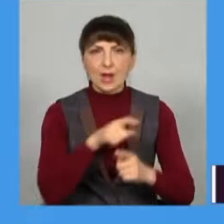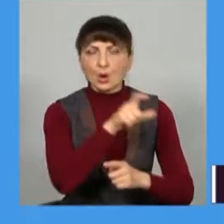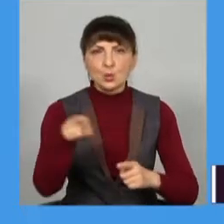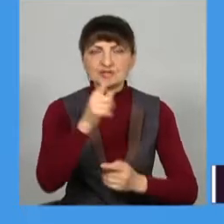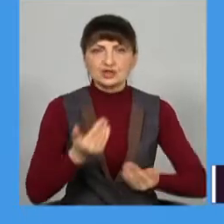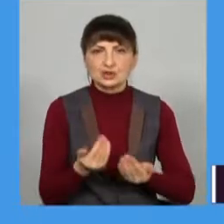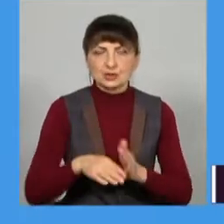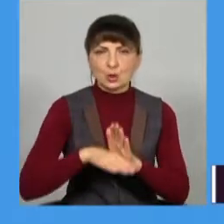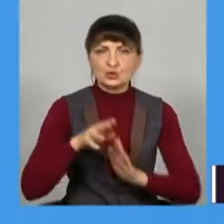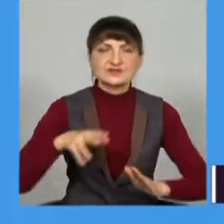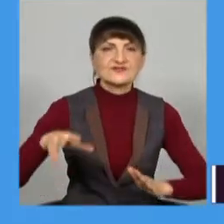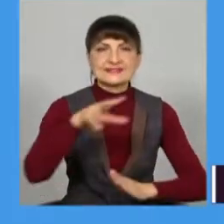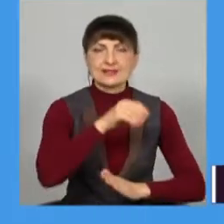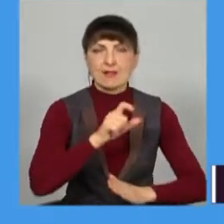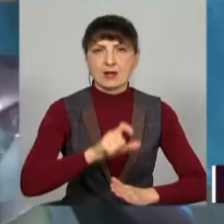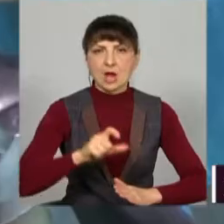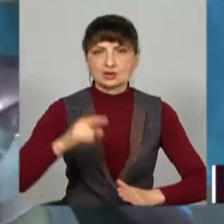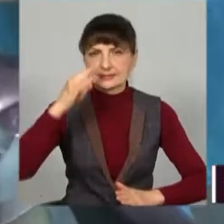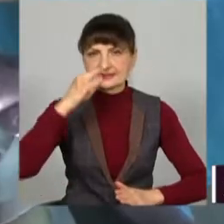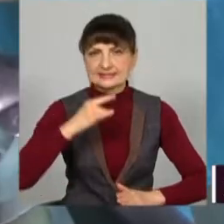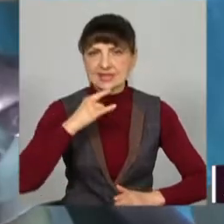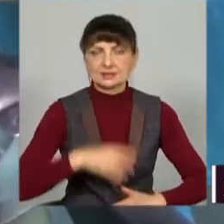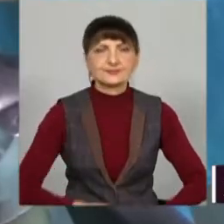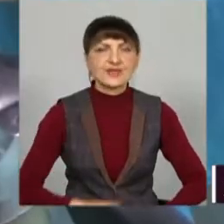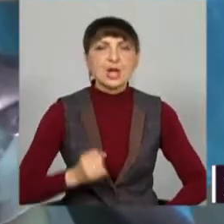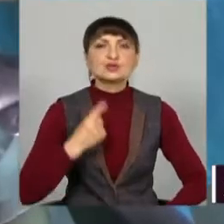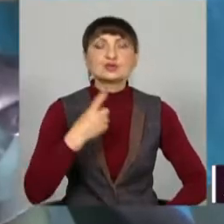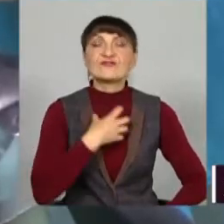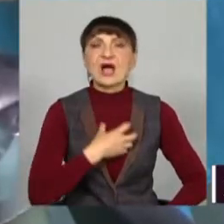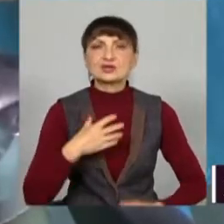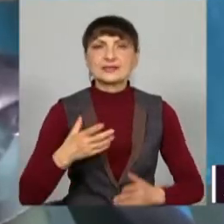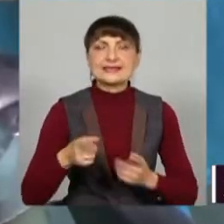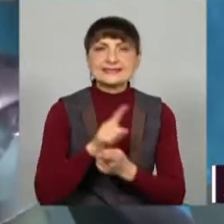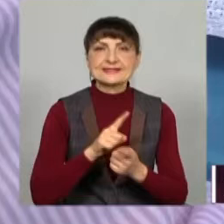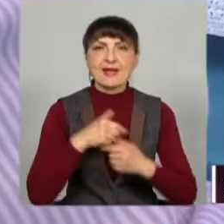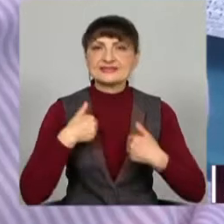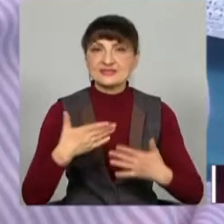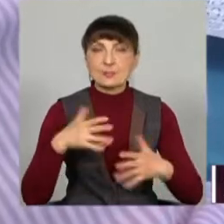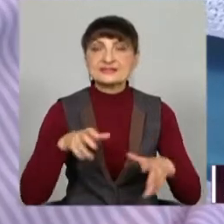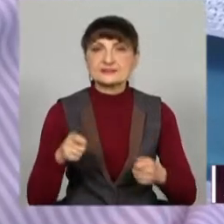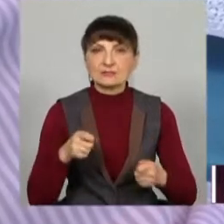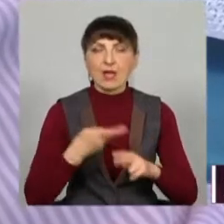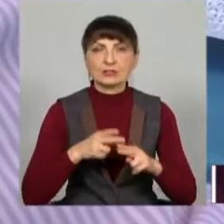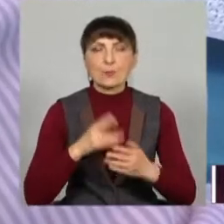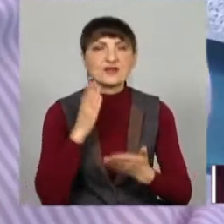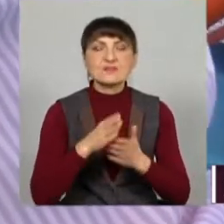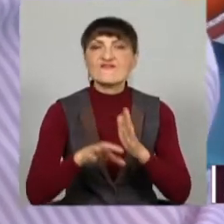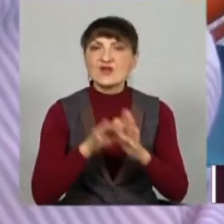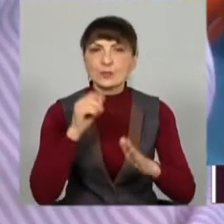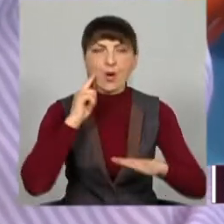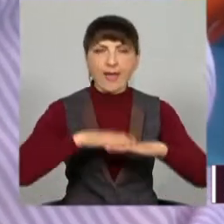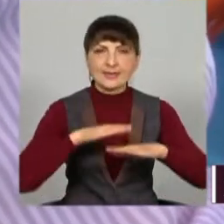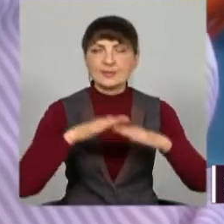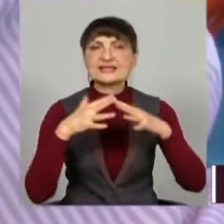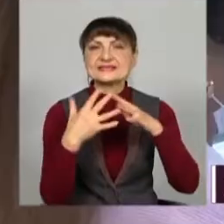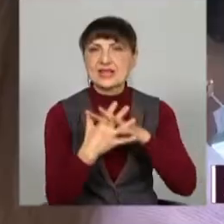благосостояние всех наших граждан. Еще одной значимой инициативой президента можно назвать прямые выборы акимов